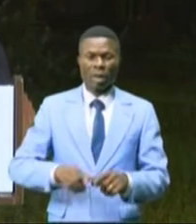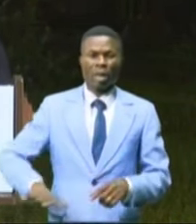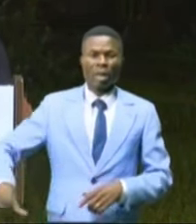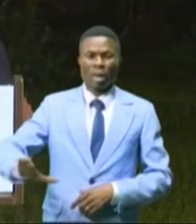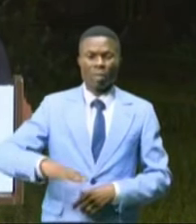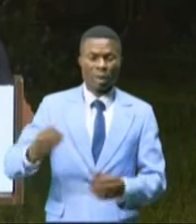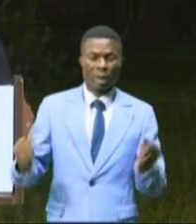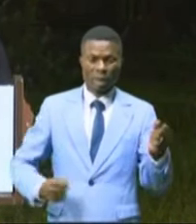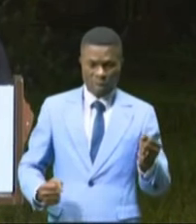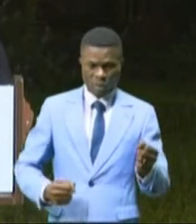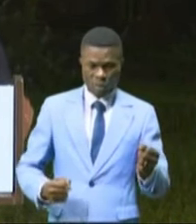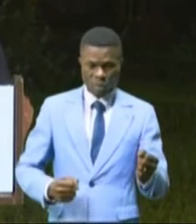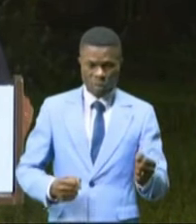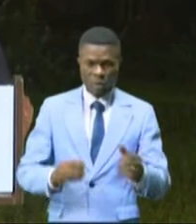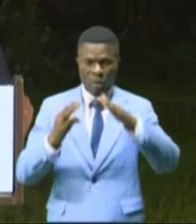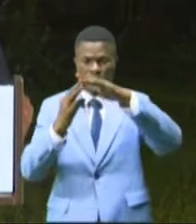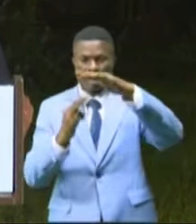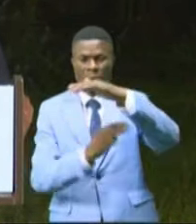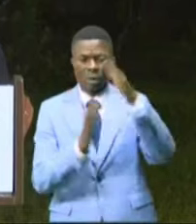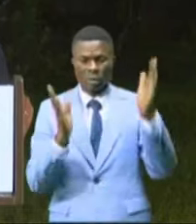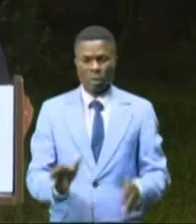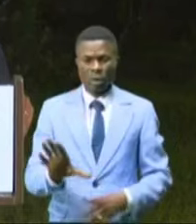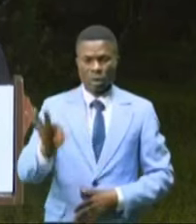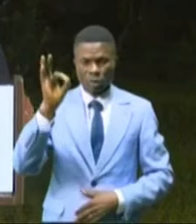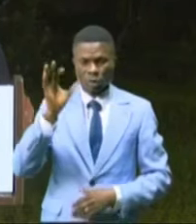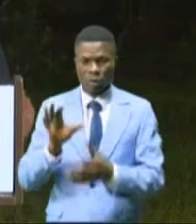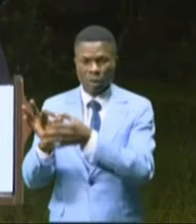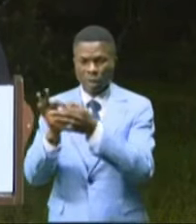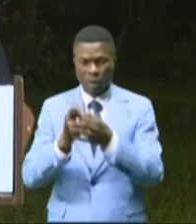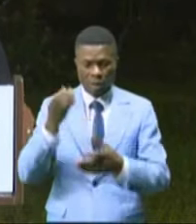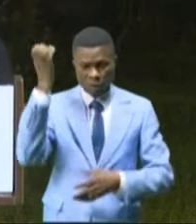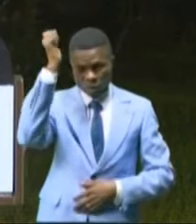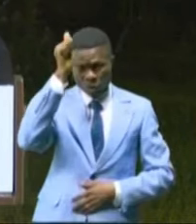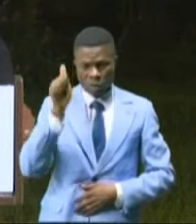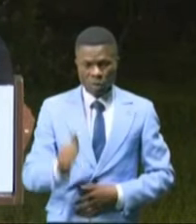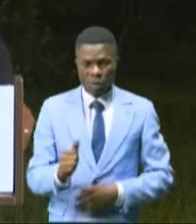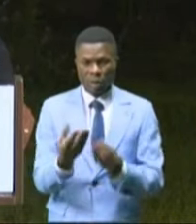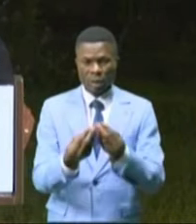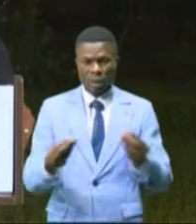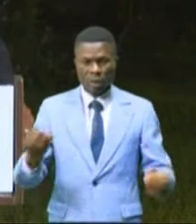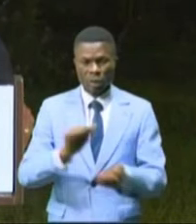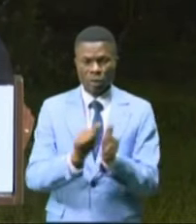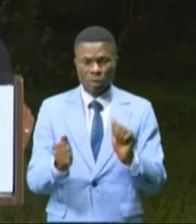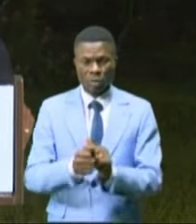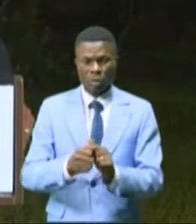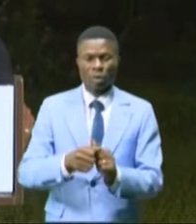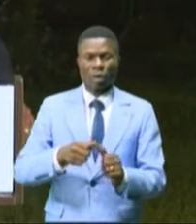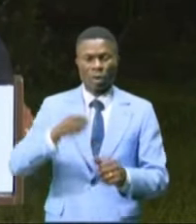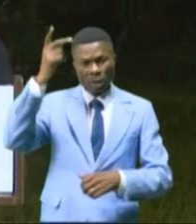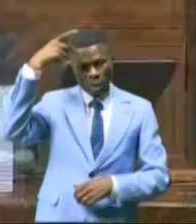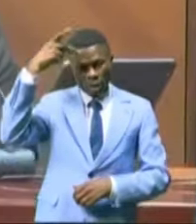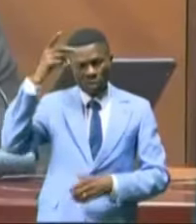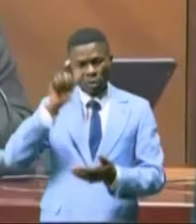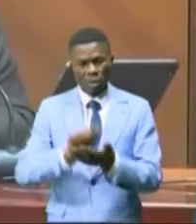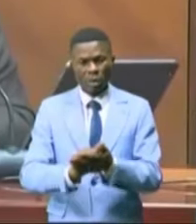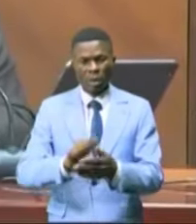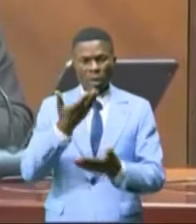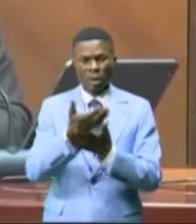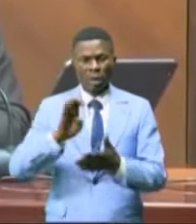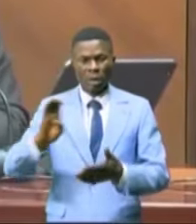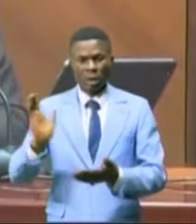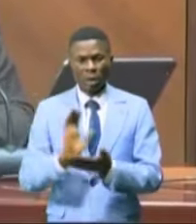Lourenço, médiateur désigné de l'Union africaine dans la résolution de la crise sécuritaire et diplomatique